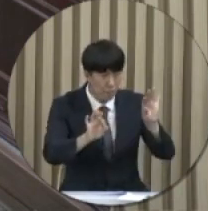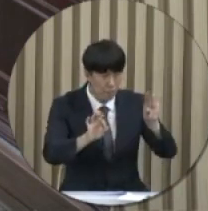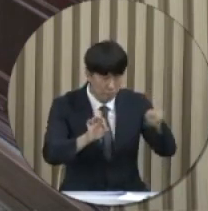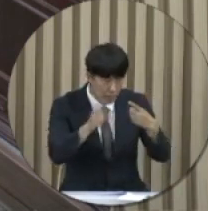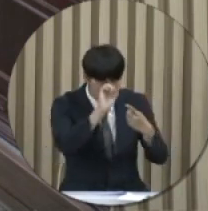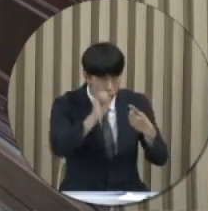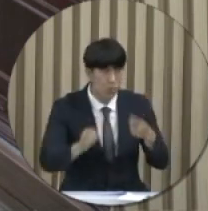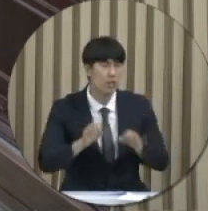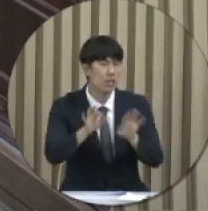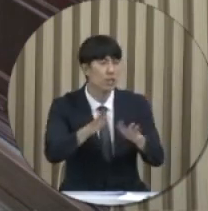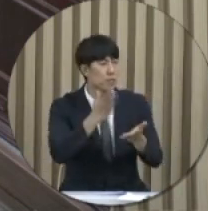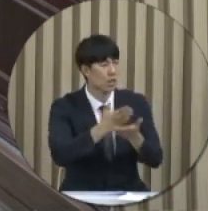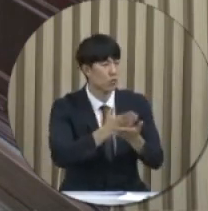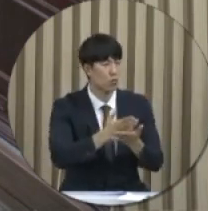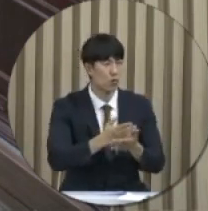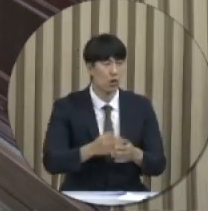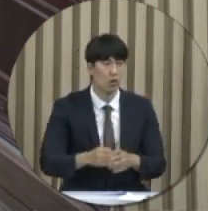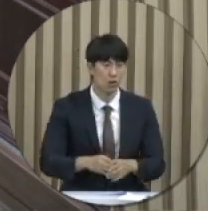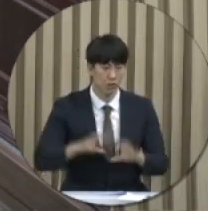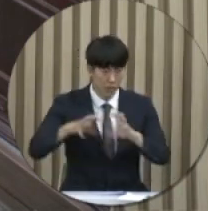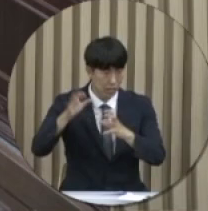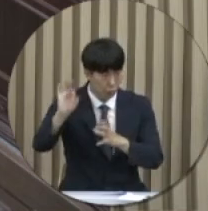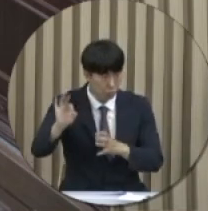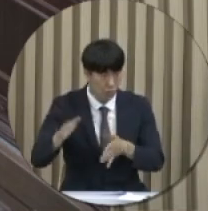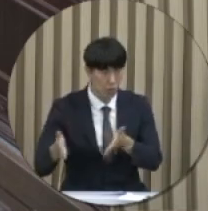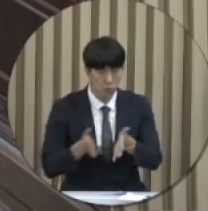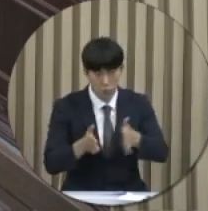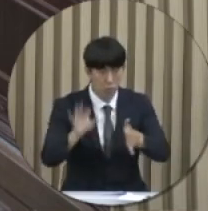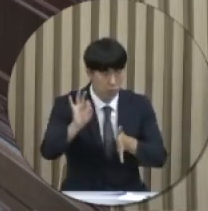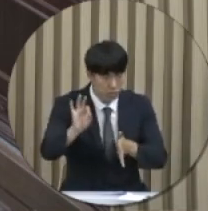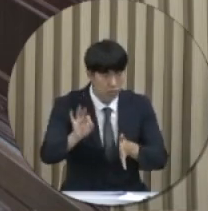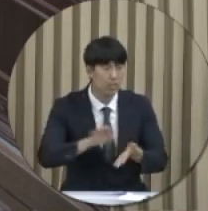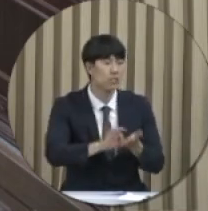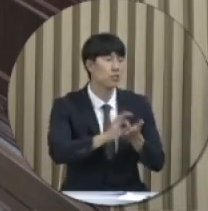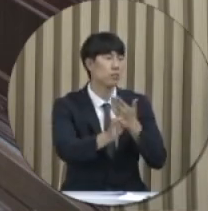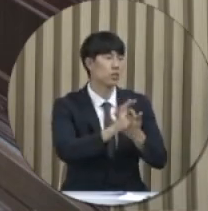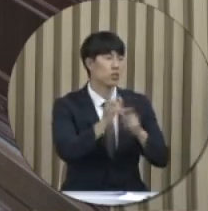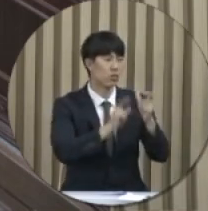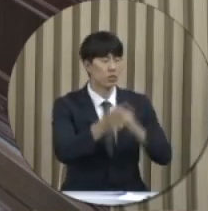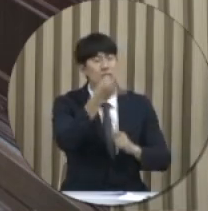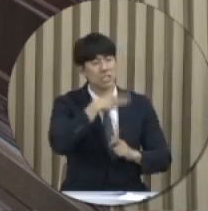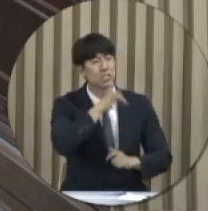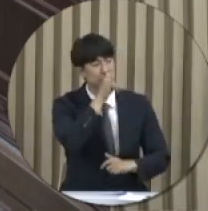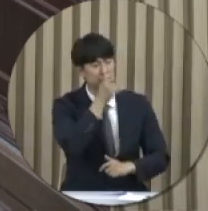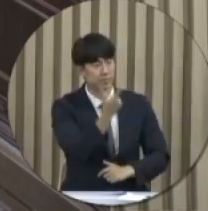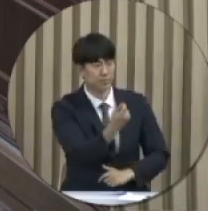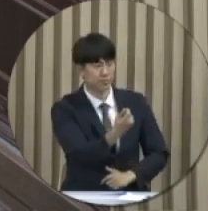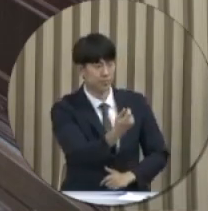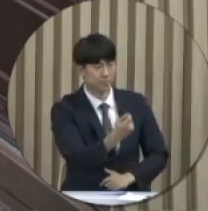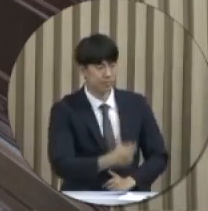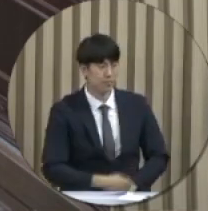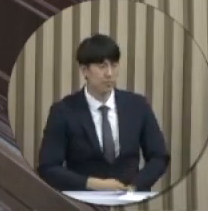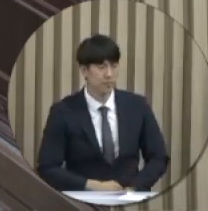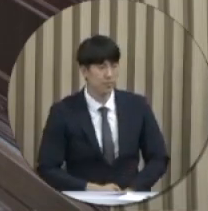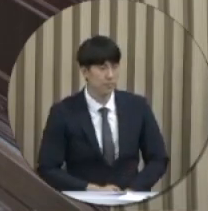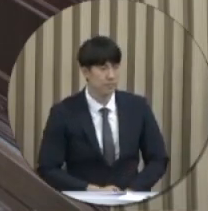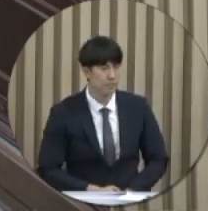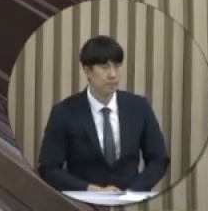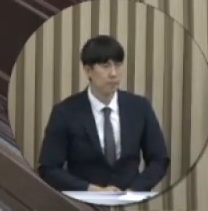어쨌든 국비라든지 도비라든지 이런 매칭 사업을 통해서 하는 것들이 훨씬 더 원활하지 않을까. 저는 이제 그 생각이 들어서 말씀을 드리는